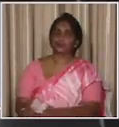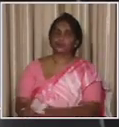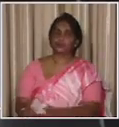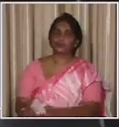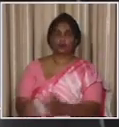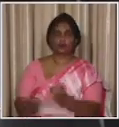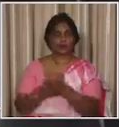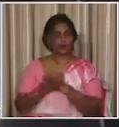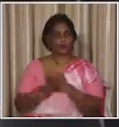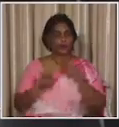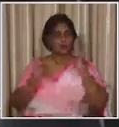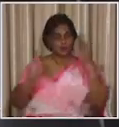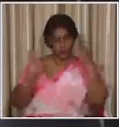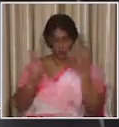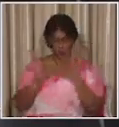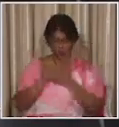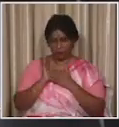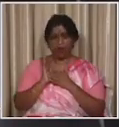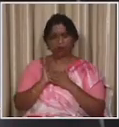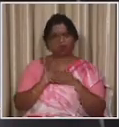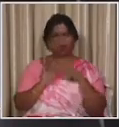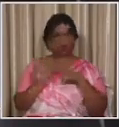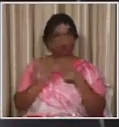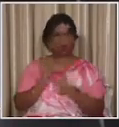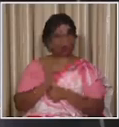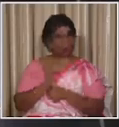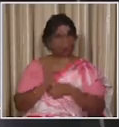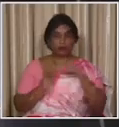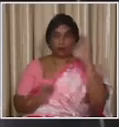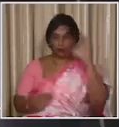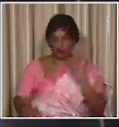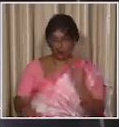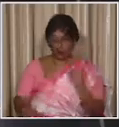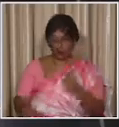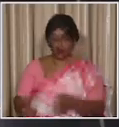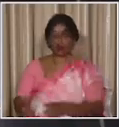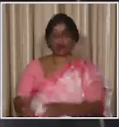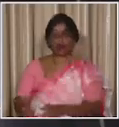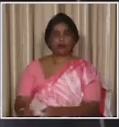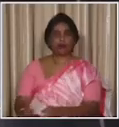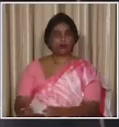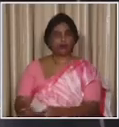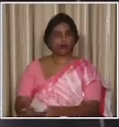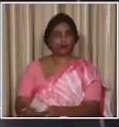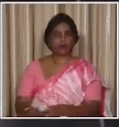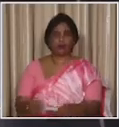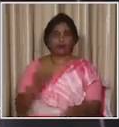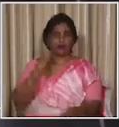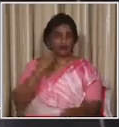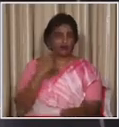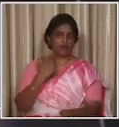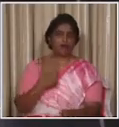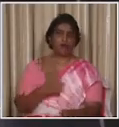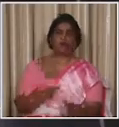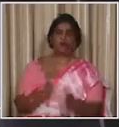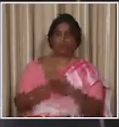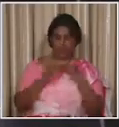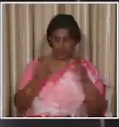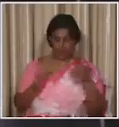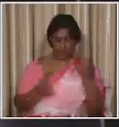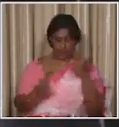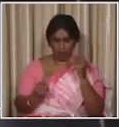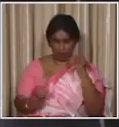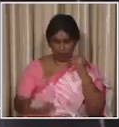සියලුම ක්‍රිකට් මේ ක්‍රීඩාවන් ගැන. මේ පනත ගේනකොට මේ රටේ ජනතාවට අවබෝධයක් නැහැ. අඩුම හිතනවා මේ පාර්ලිමේන්තුවෙත් බොහෝ